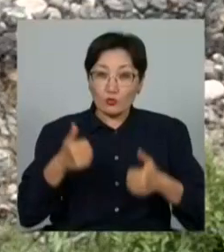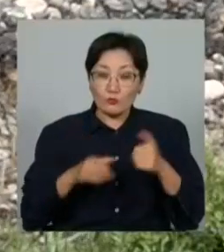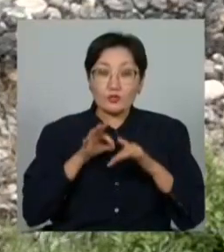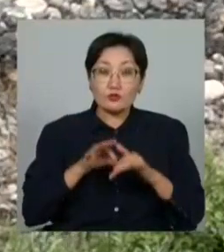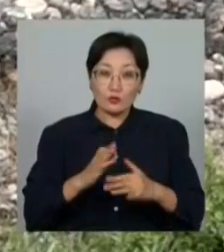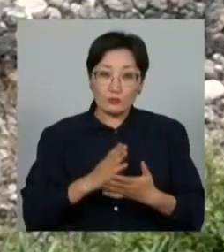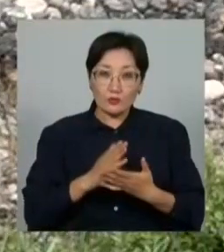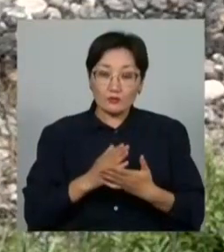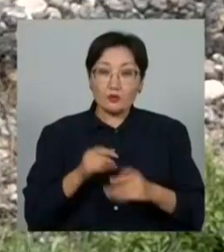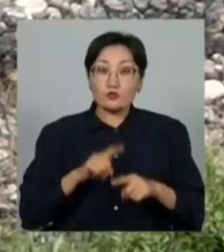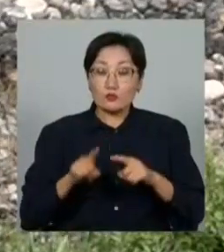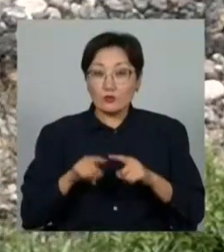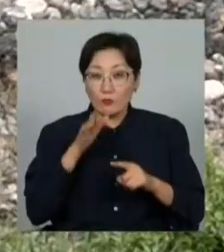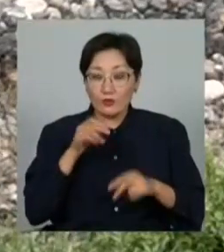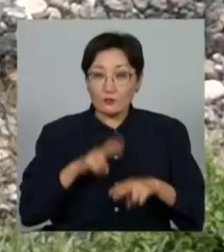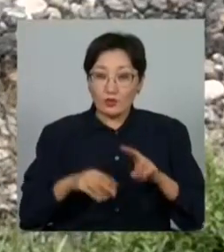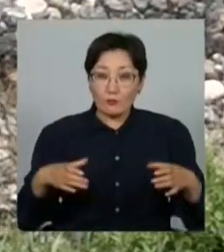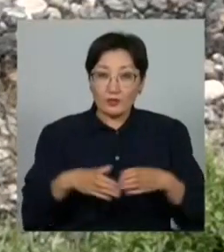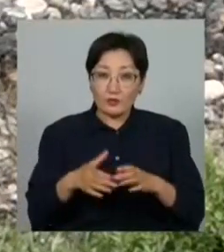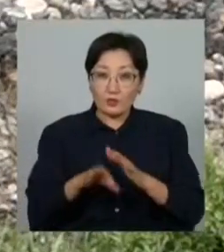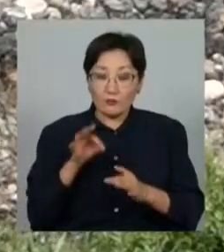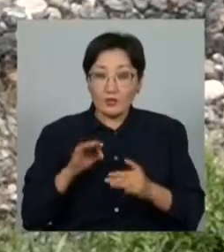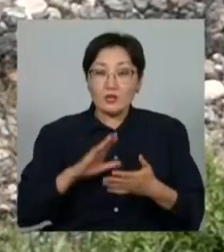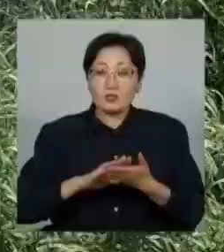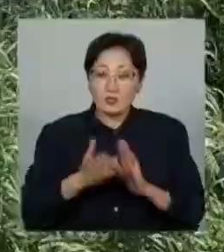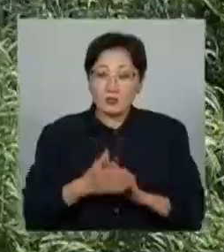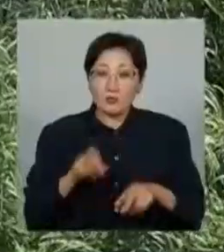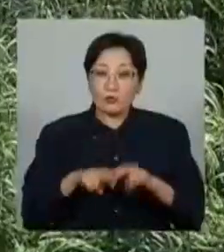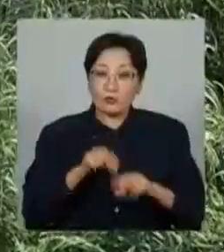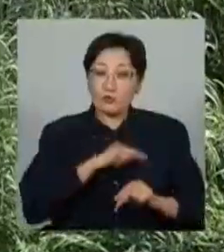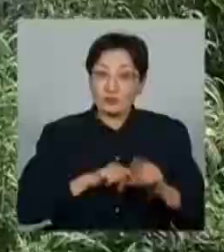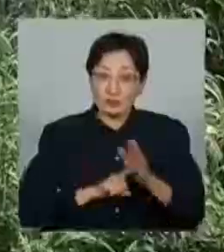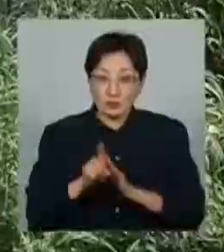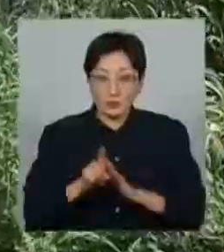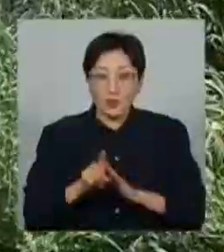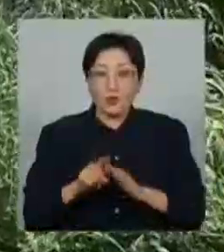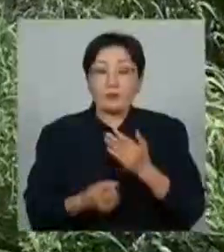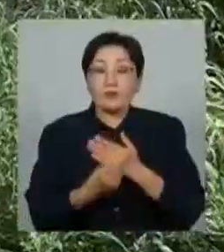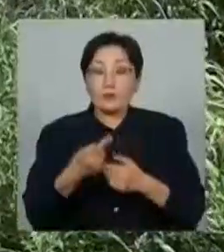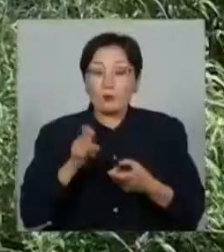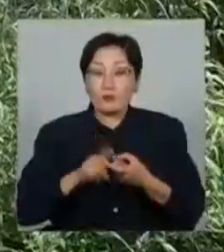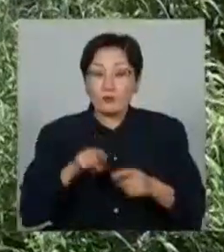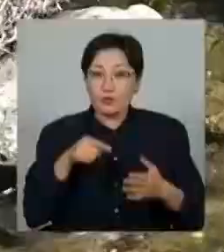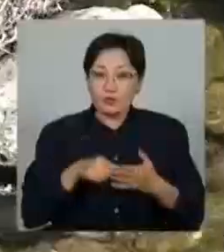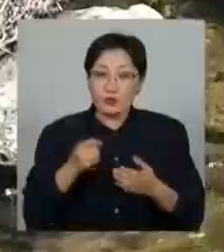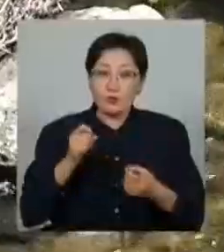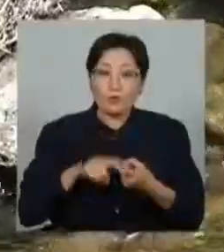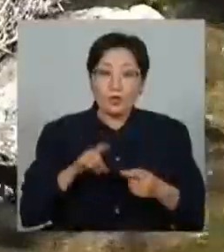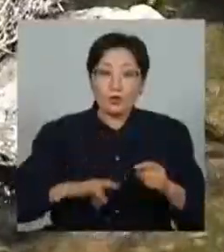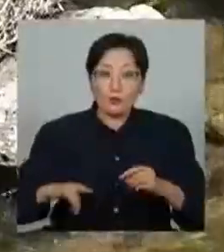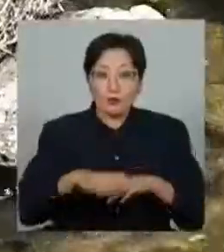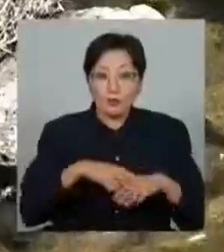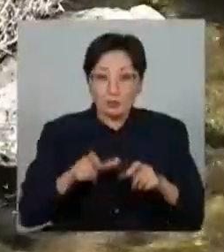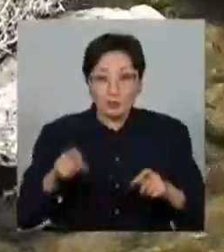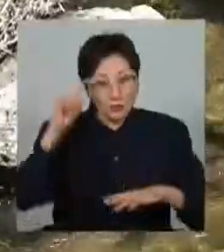жатыр. Жуық арада мердігер мекеме анықталса, құрылыс жұмыстары басталады. Көкқайнар бастауына қатысты сұрақ бойынша аудан